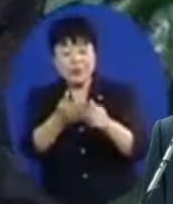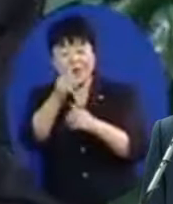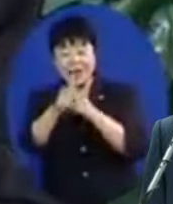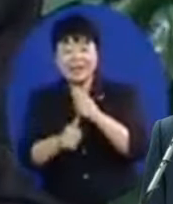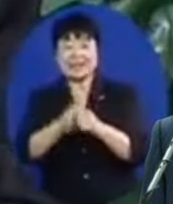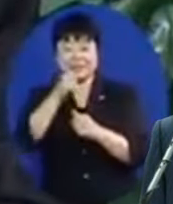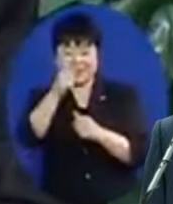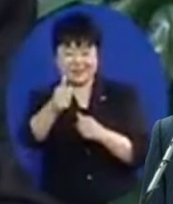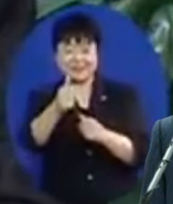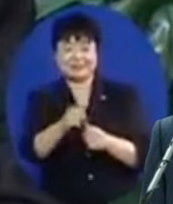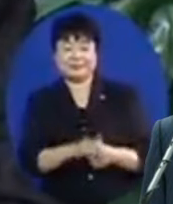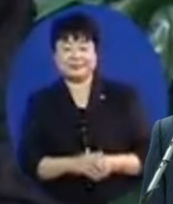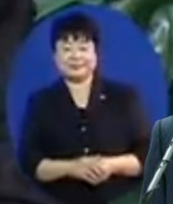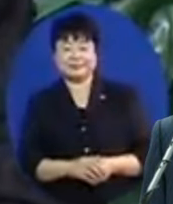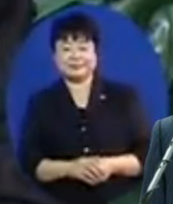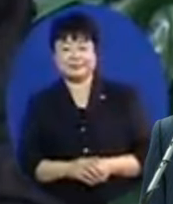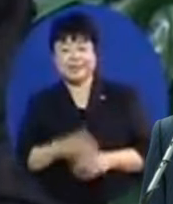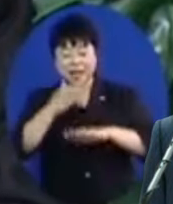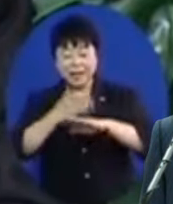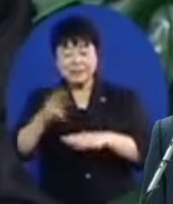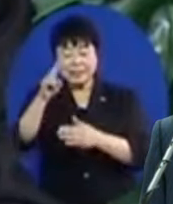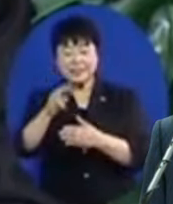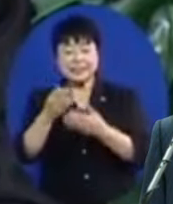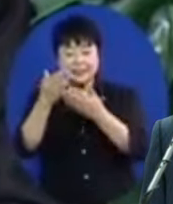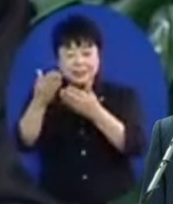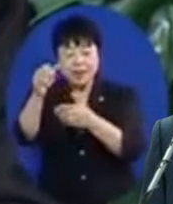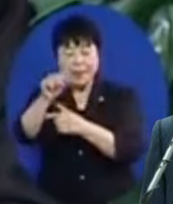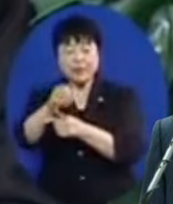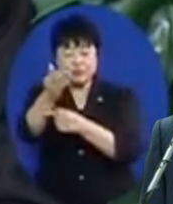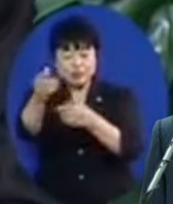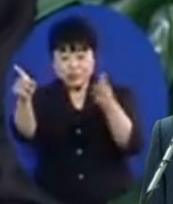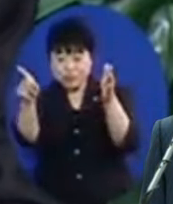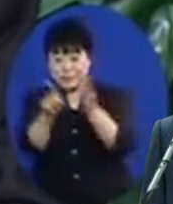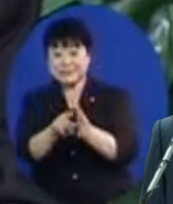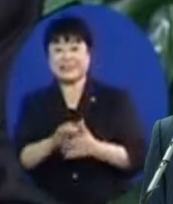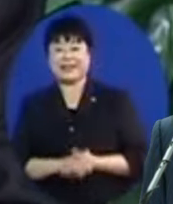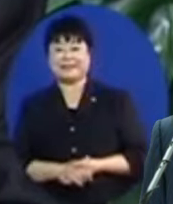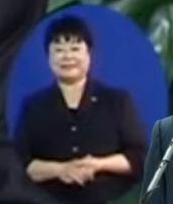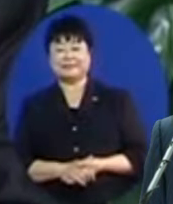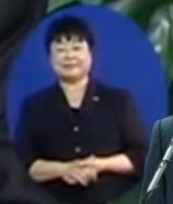하나님이 감사와 찬양을 하도록 만들어 주시는 것입니다.